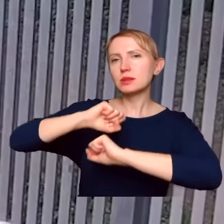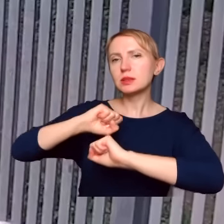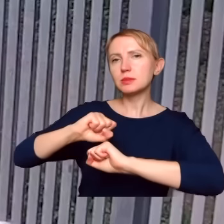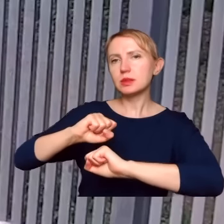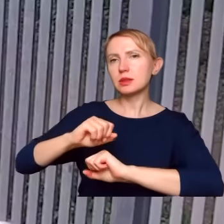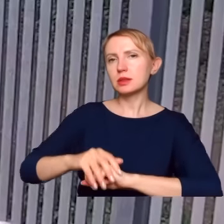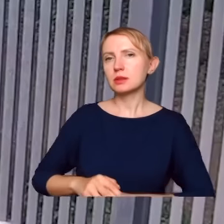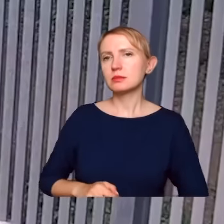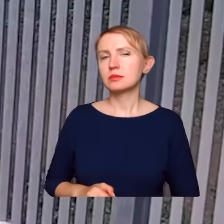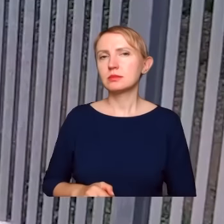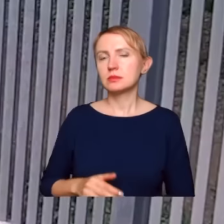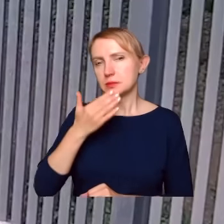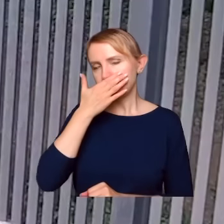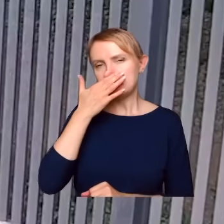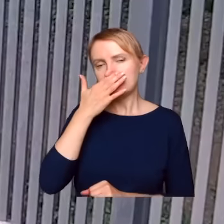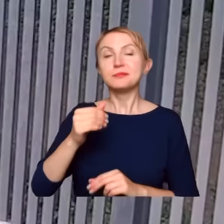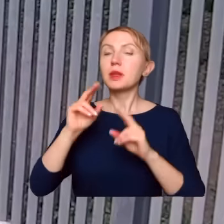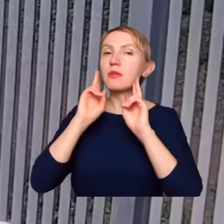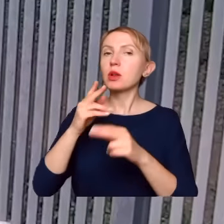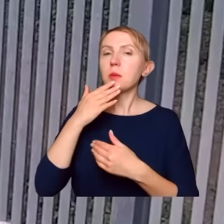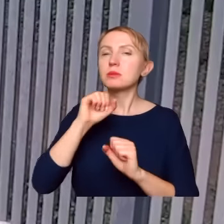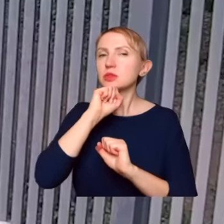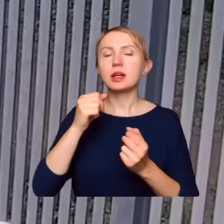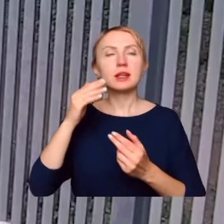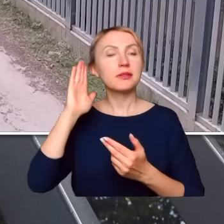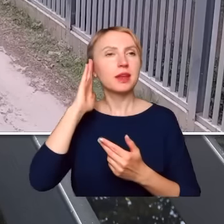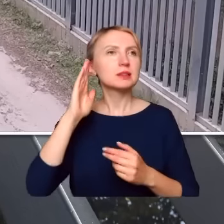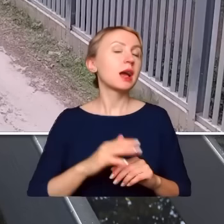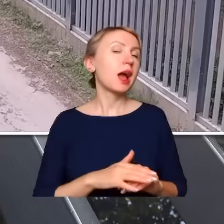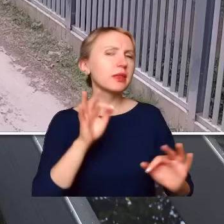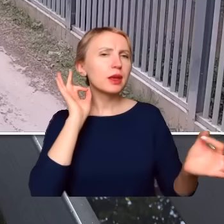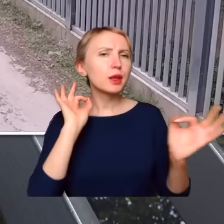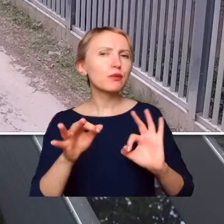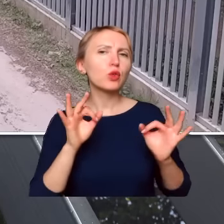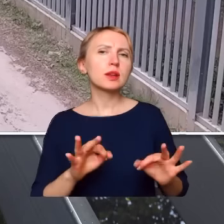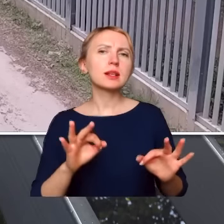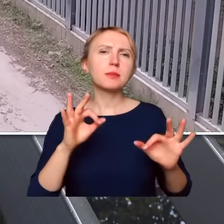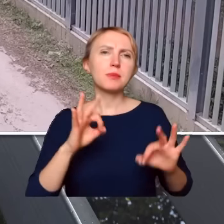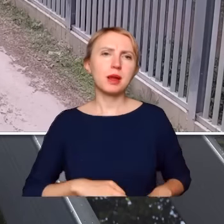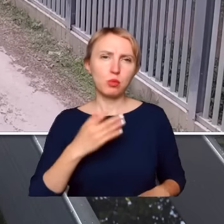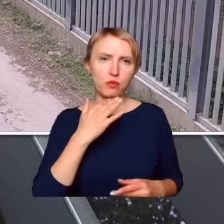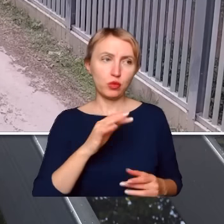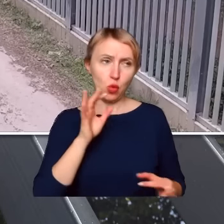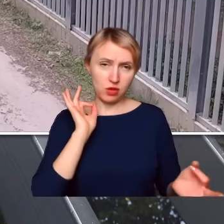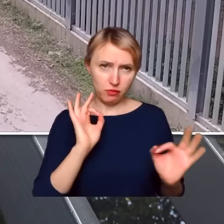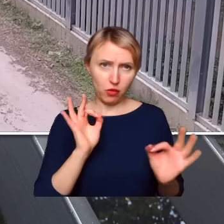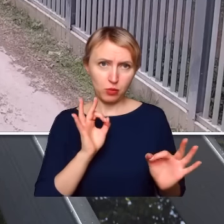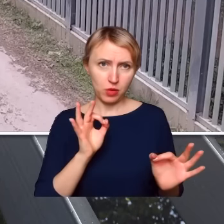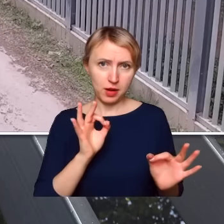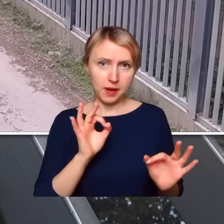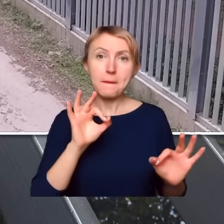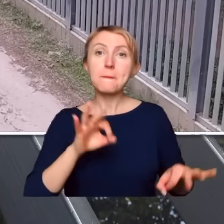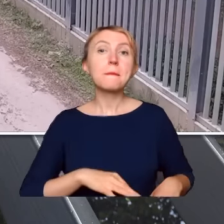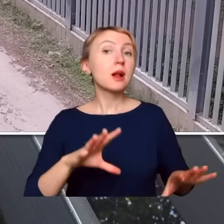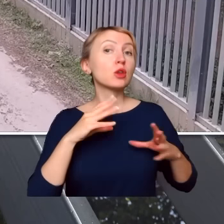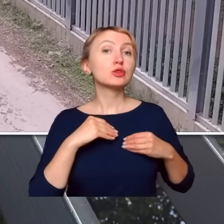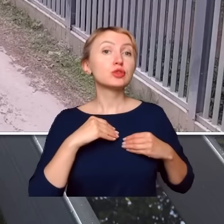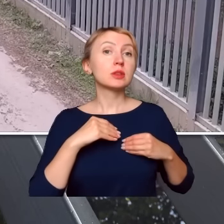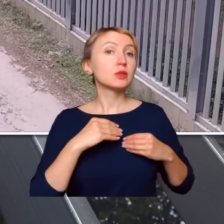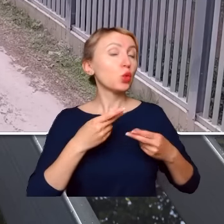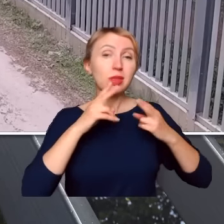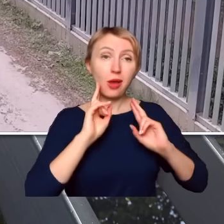nie mam tutaj żadnej wiedzy. Ale wszystkie te informacje, którymi teraz pan się z nami dzieli, to są informacje, które pan otrzymuje nie drogą